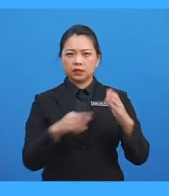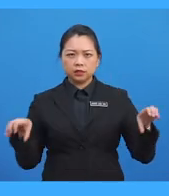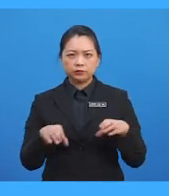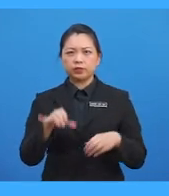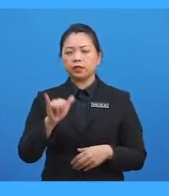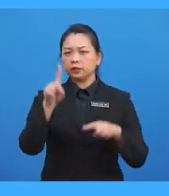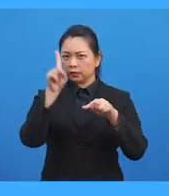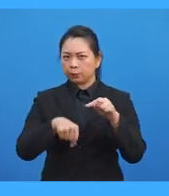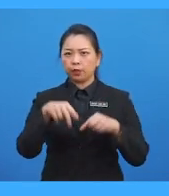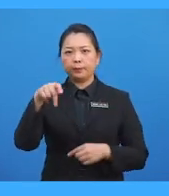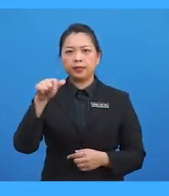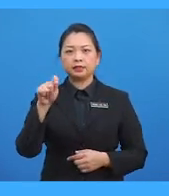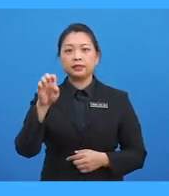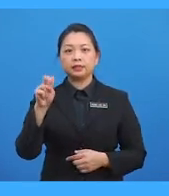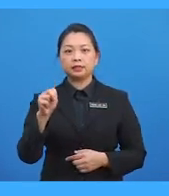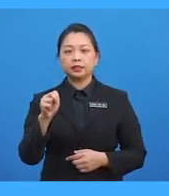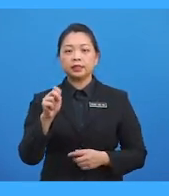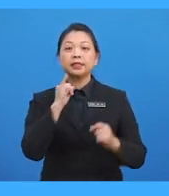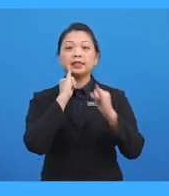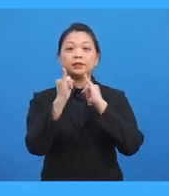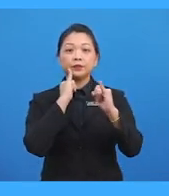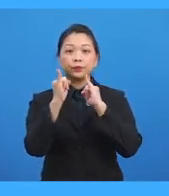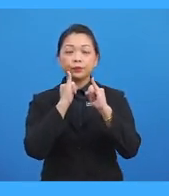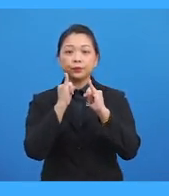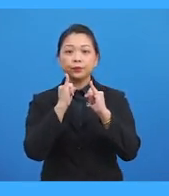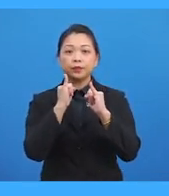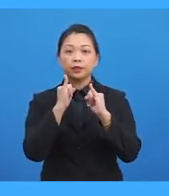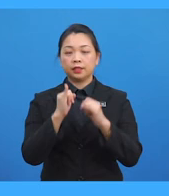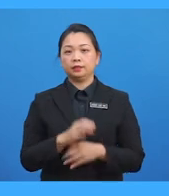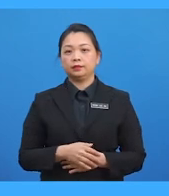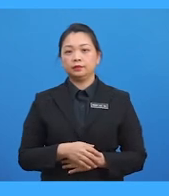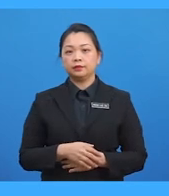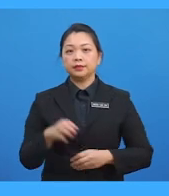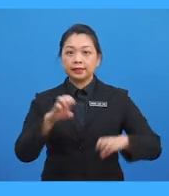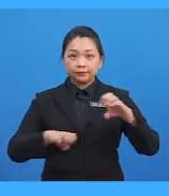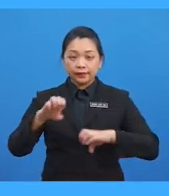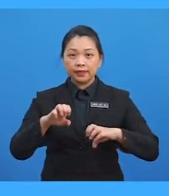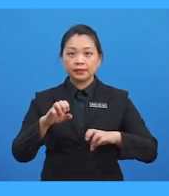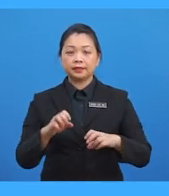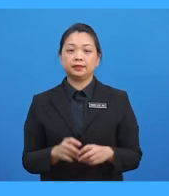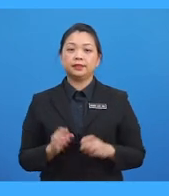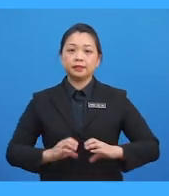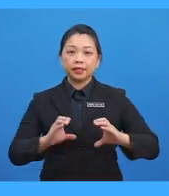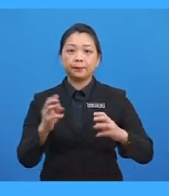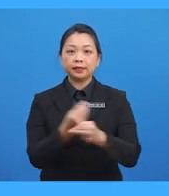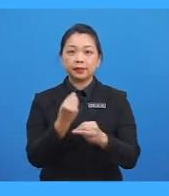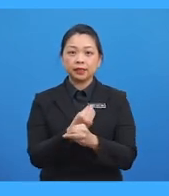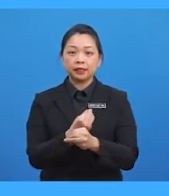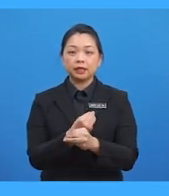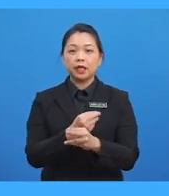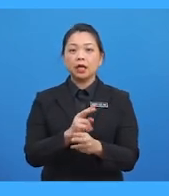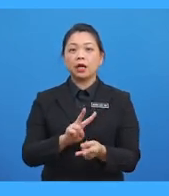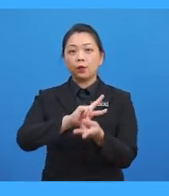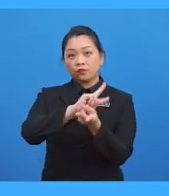dipatenkan, iaitu penemuan, teori saintifik dan kaedah matematik. Variety tumbuhan atau